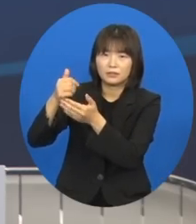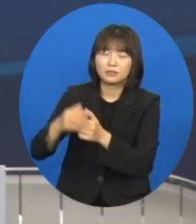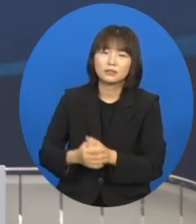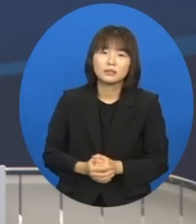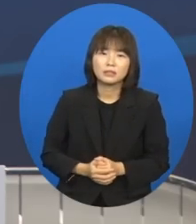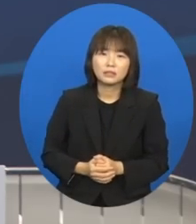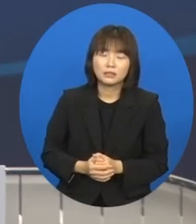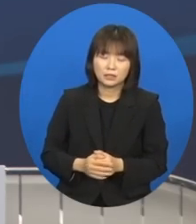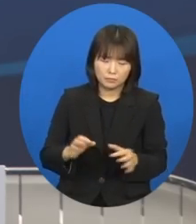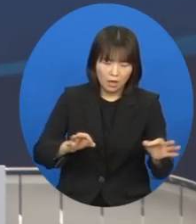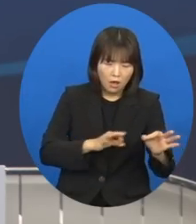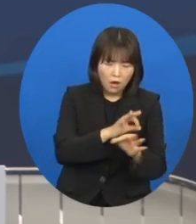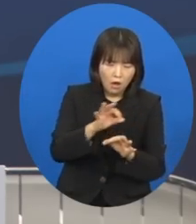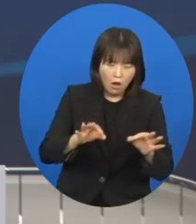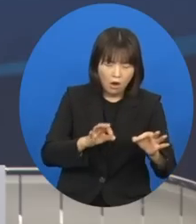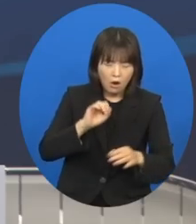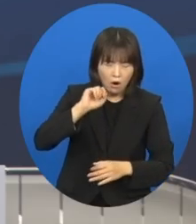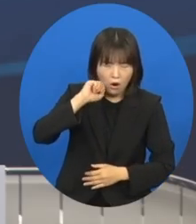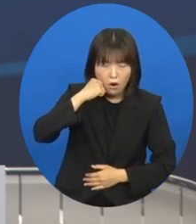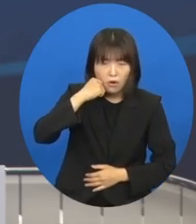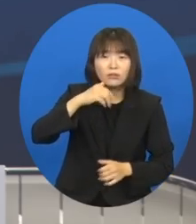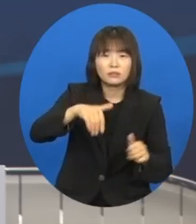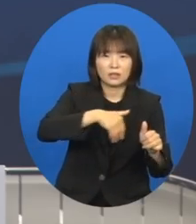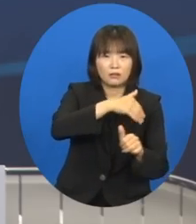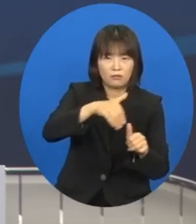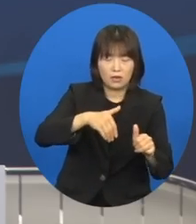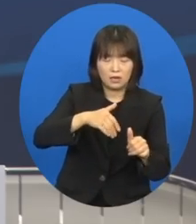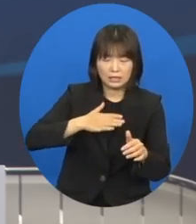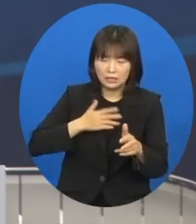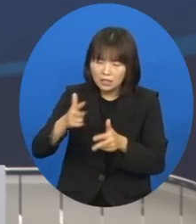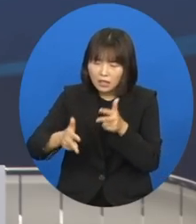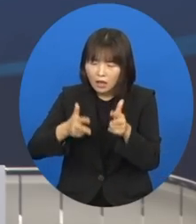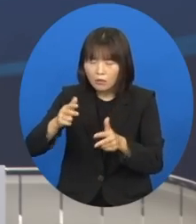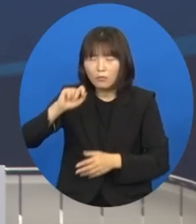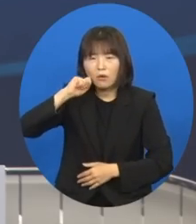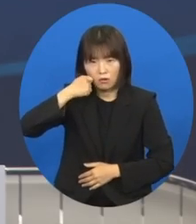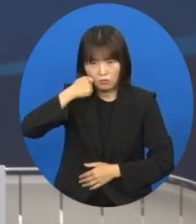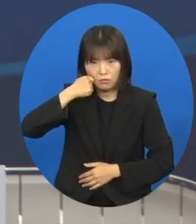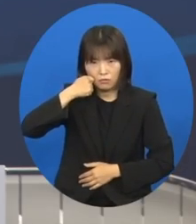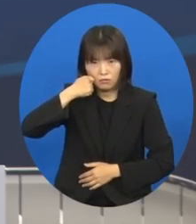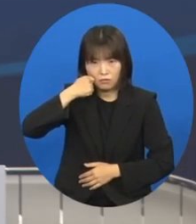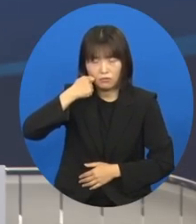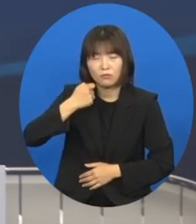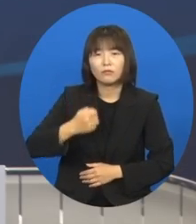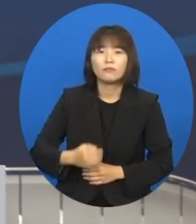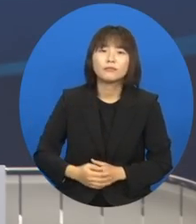지금 경제가 너무 어려운데 제 사업이 너무 힘듭니다.